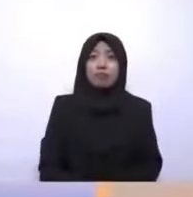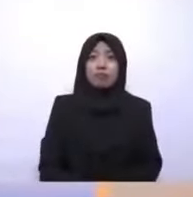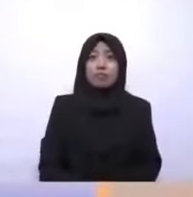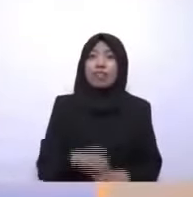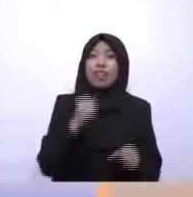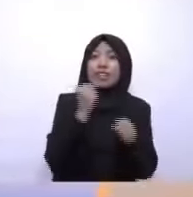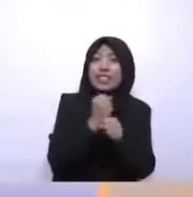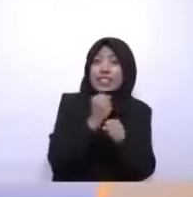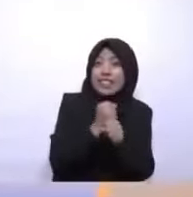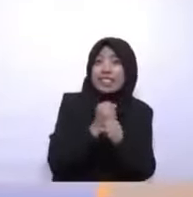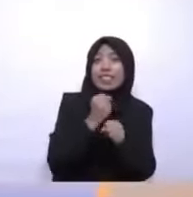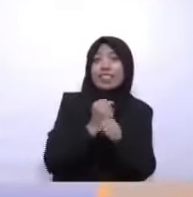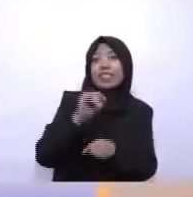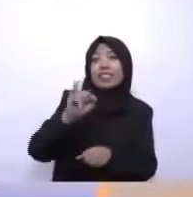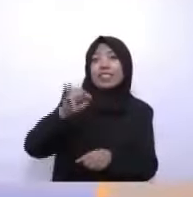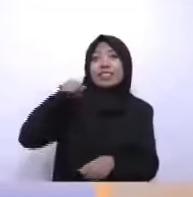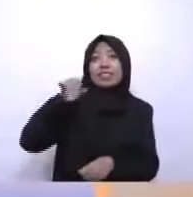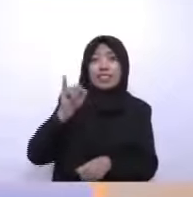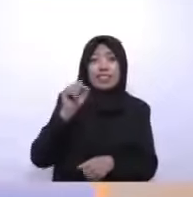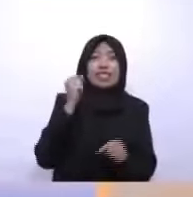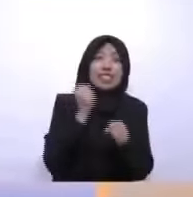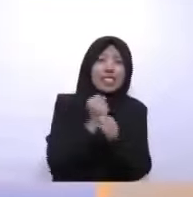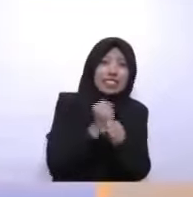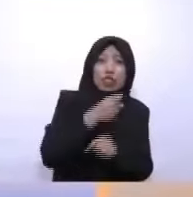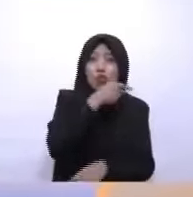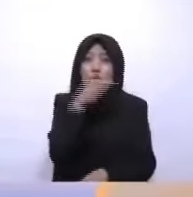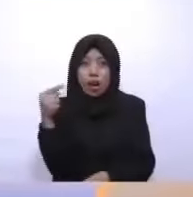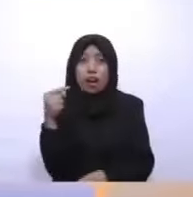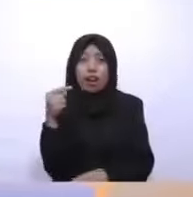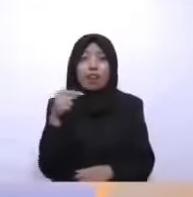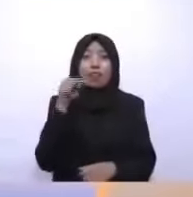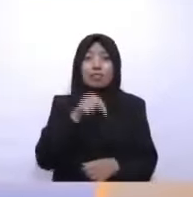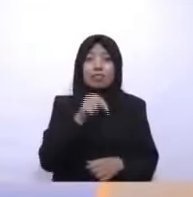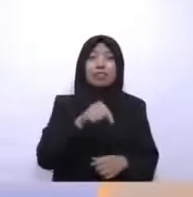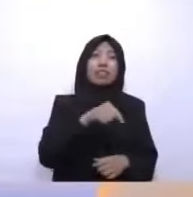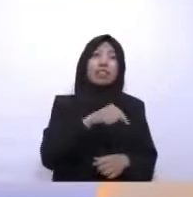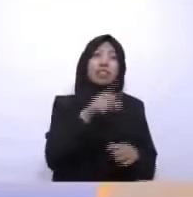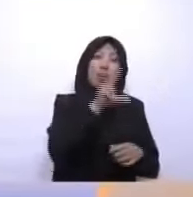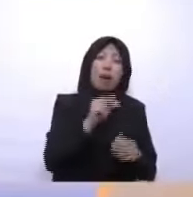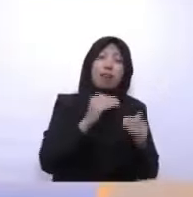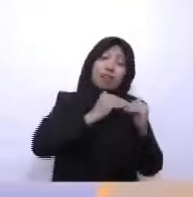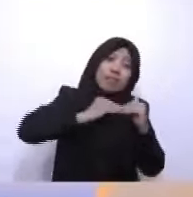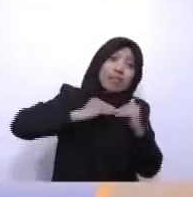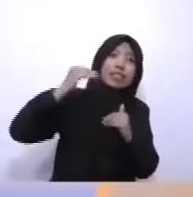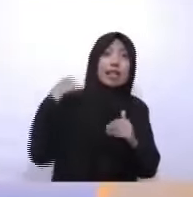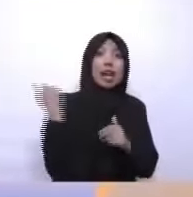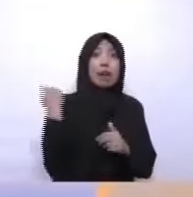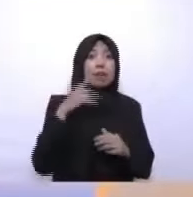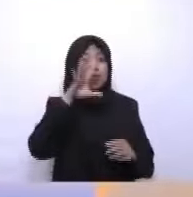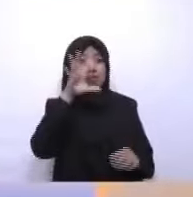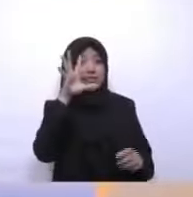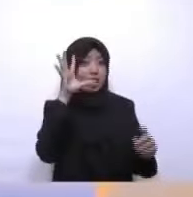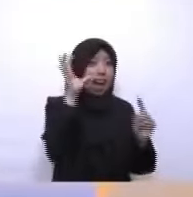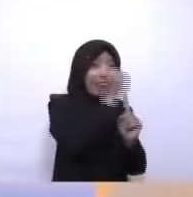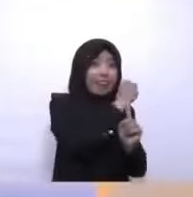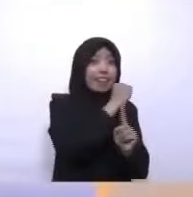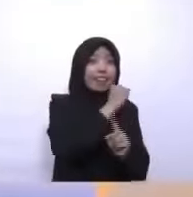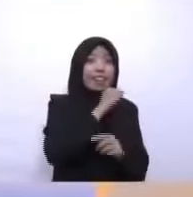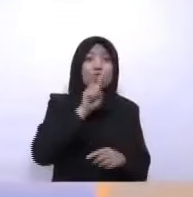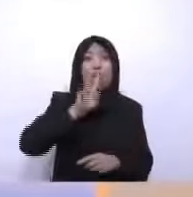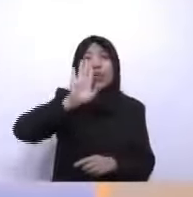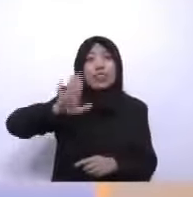Stunting di Jawa Barat cukup tinggi. Kami targetkan pasangan Darmawan 2 tahun selama kami